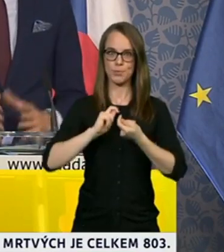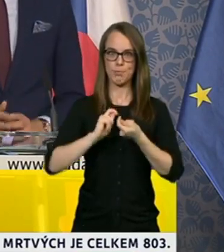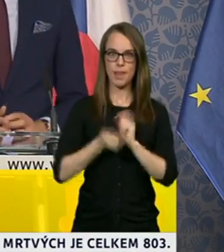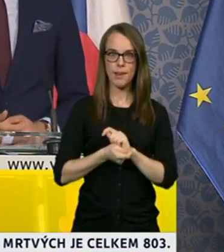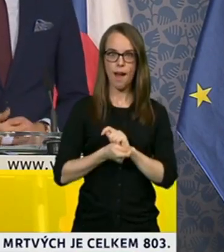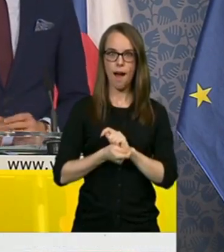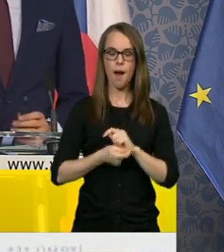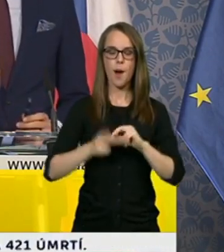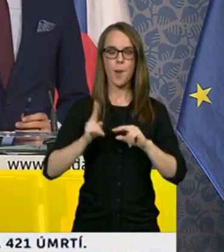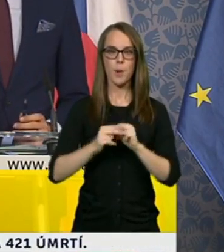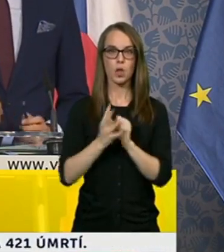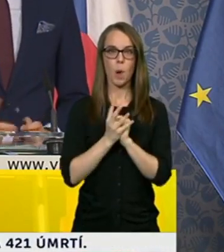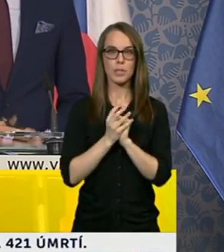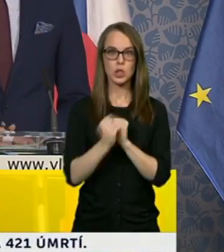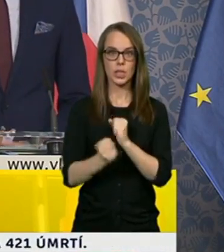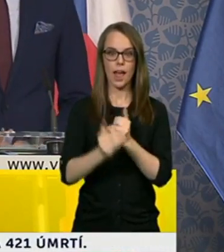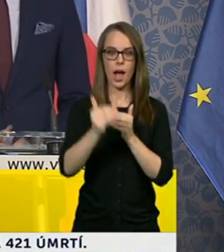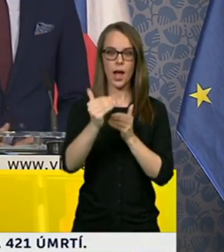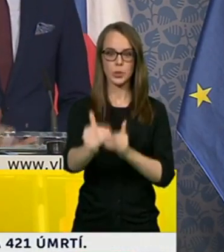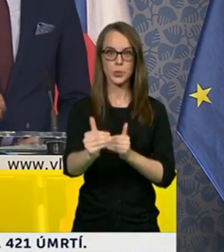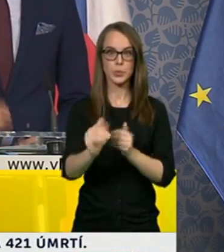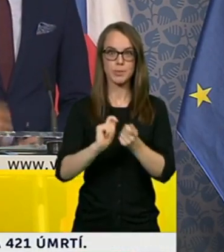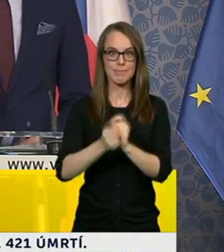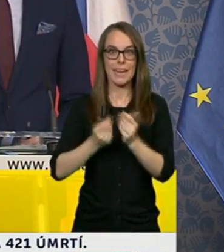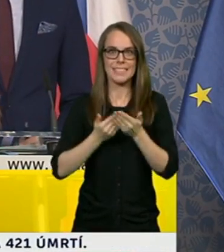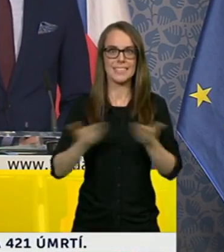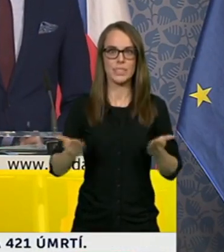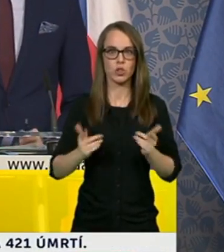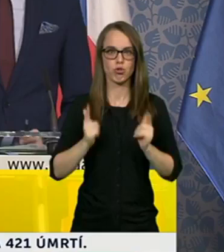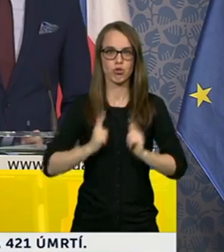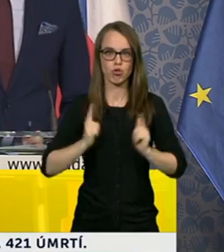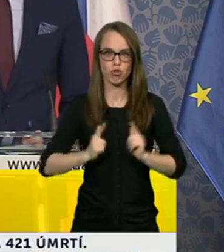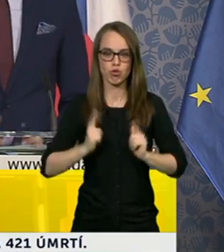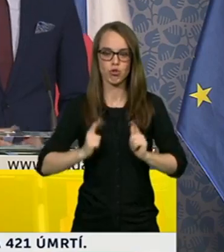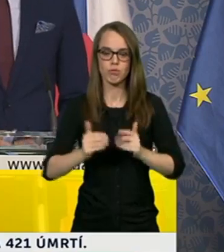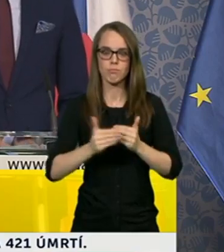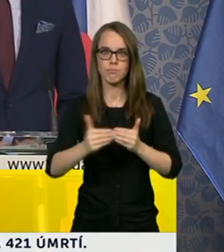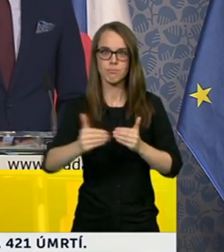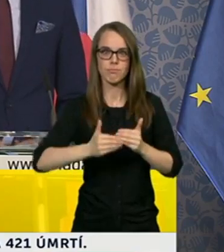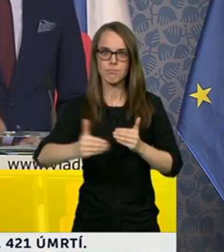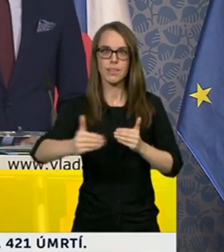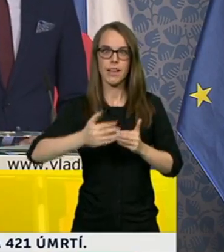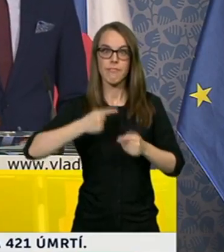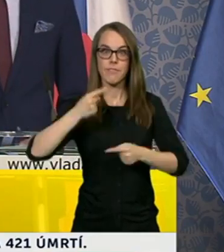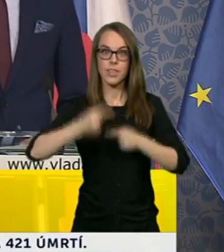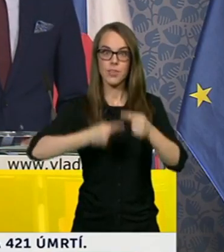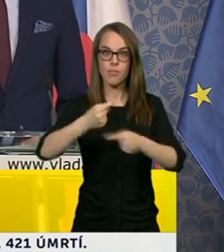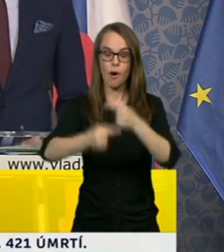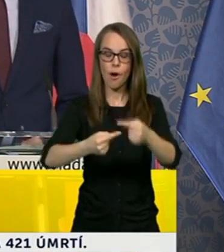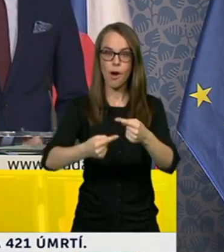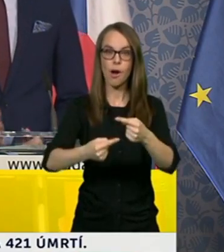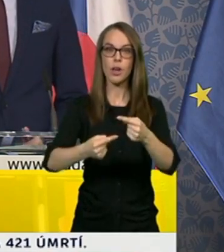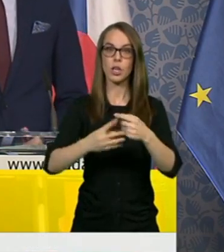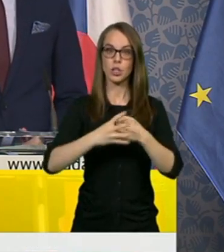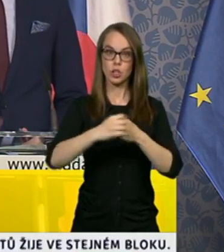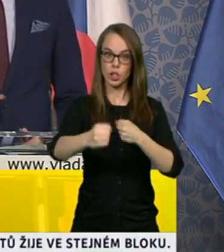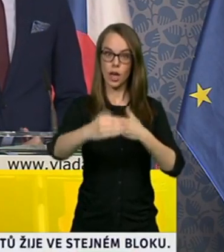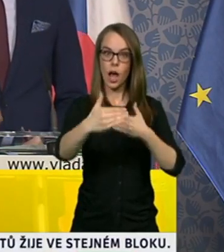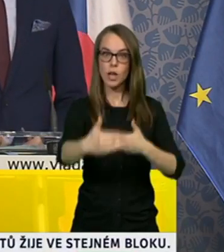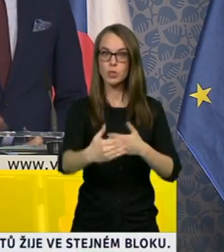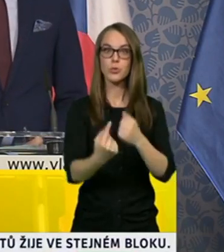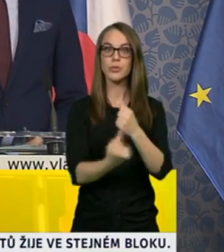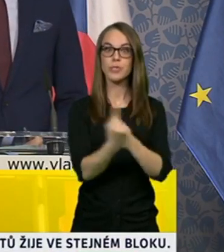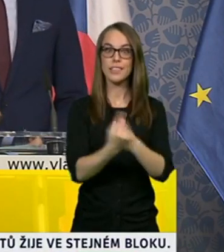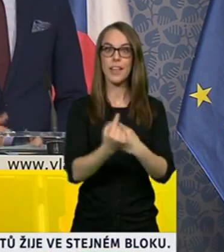brzdu ze strany ministerstva zdravotnictví, že říkáme, budeme rozvolňovat ta opatření podle vývoje epidemiologické situace.